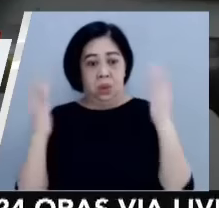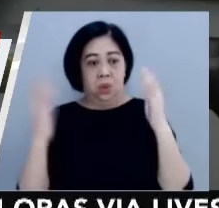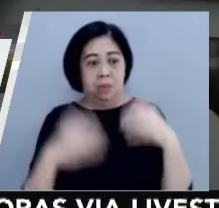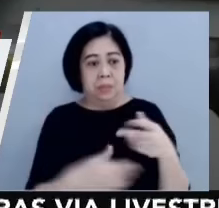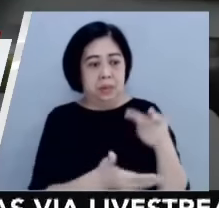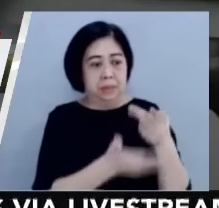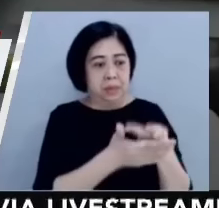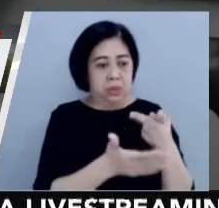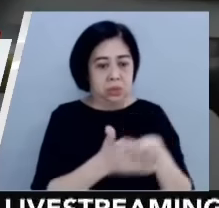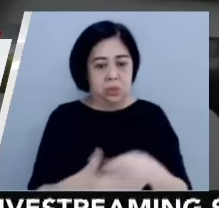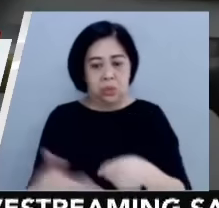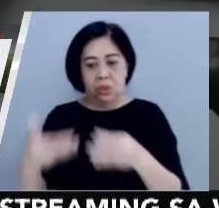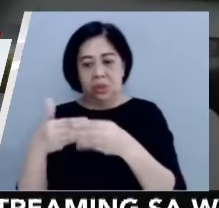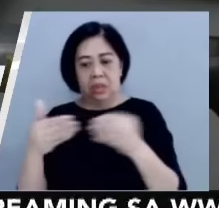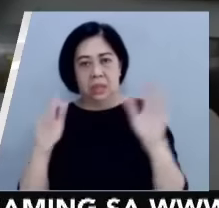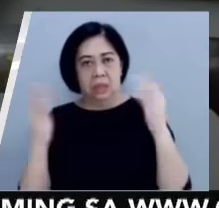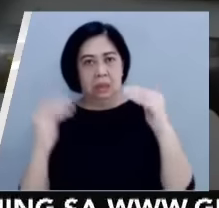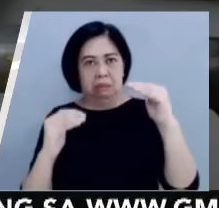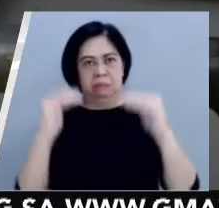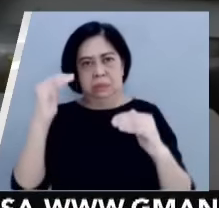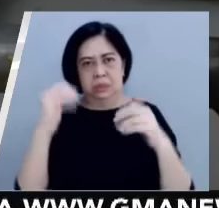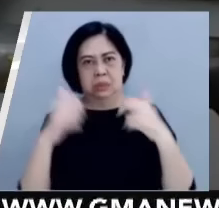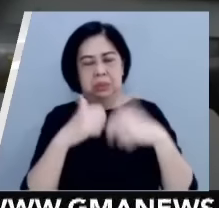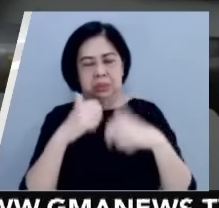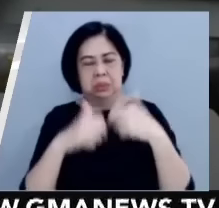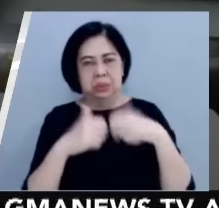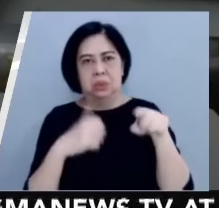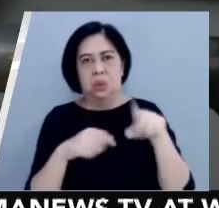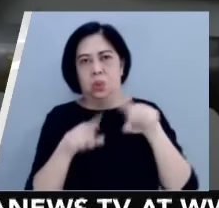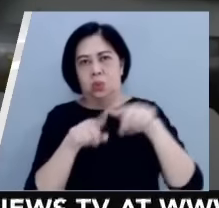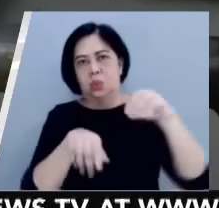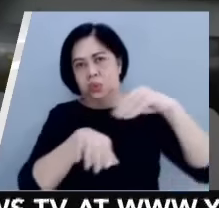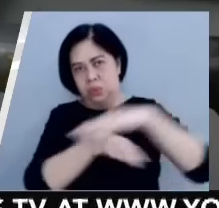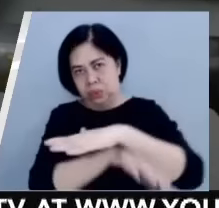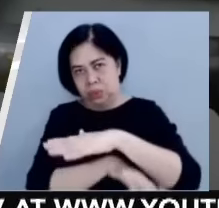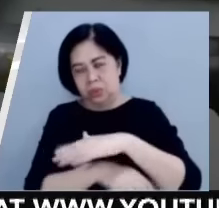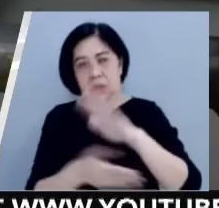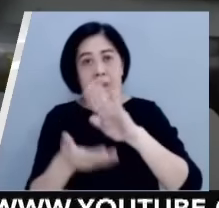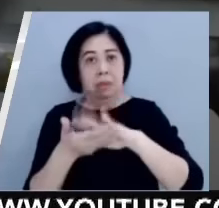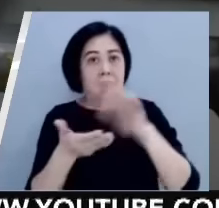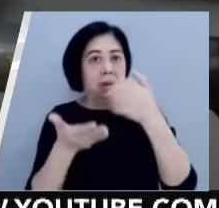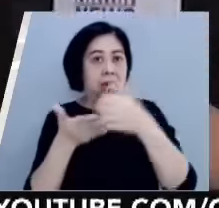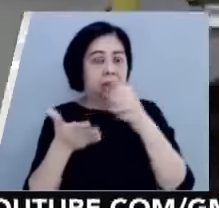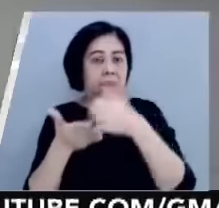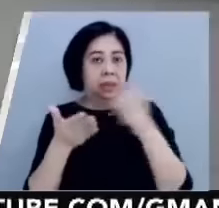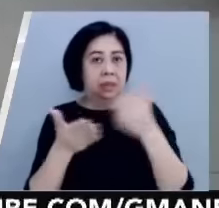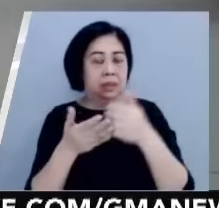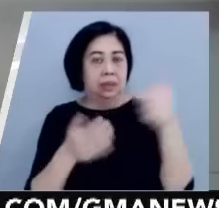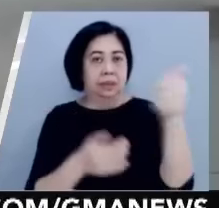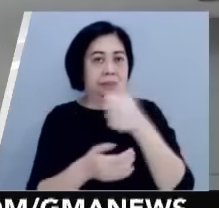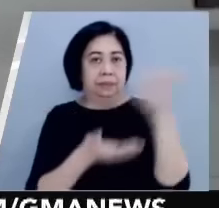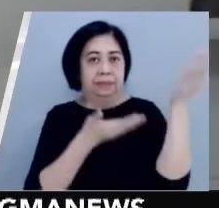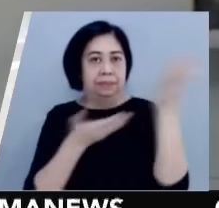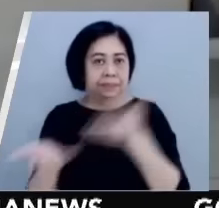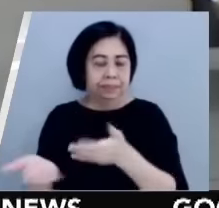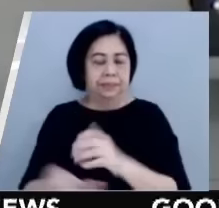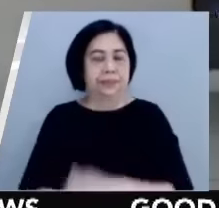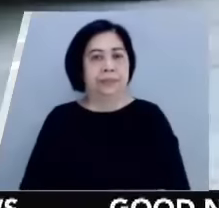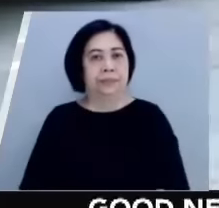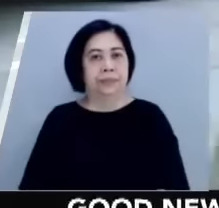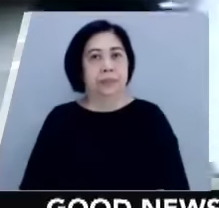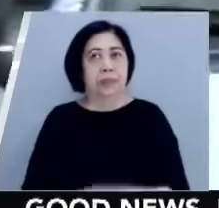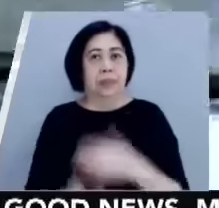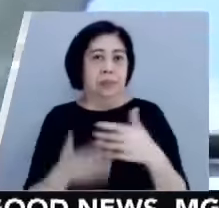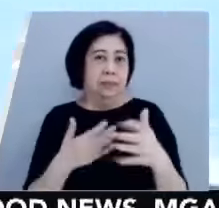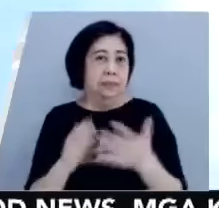ang gasto sa pag-angkat ng mga produktong petrolyo at nagmamahal din ang gasto sa pagbiyahe nito. Sa kabila ng taas presyo,